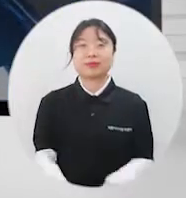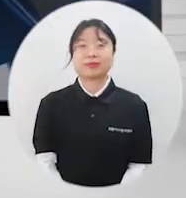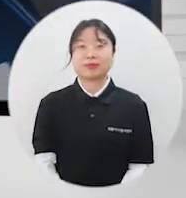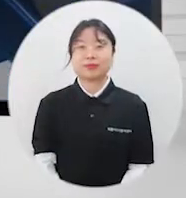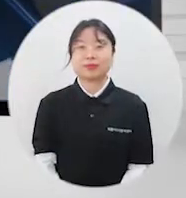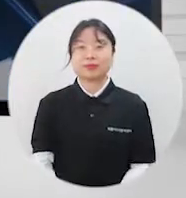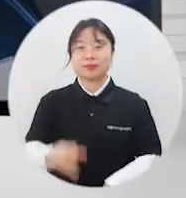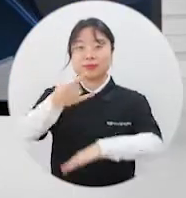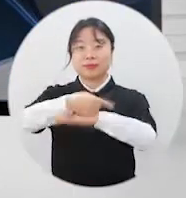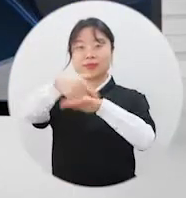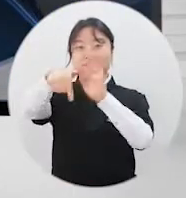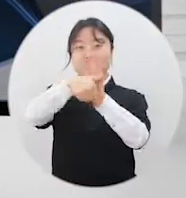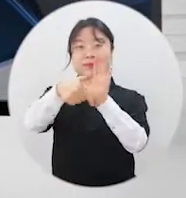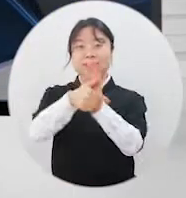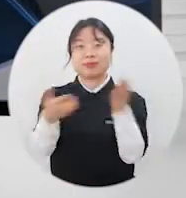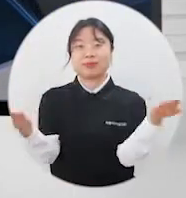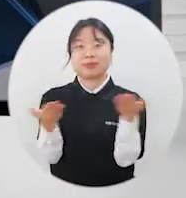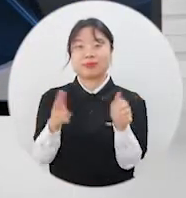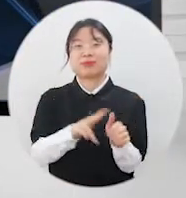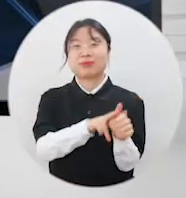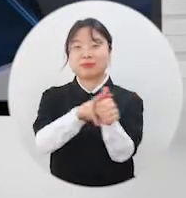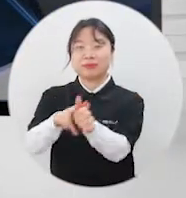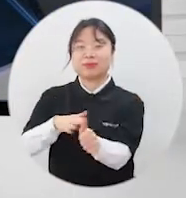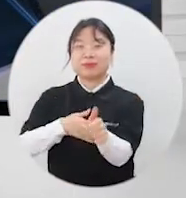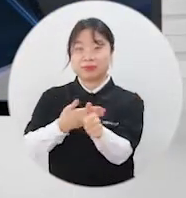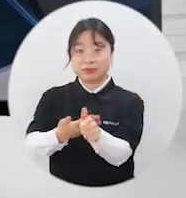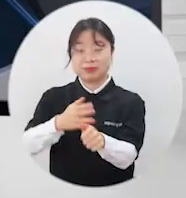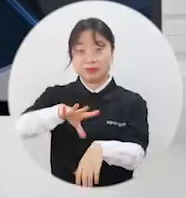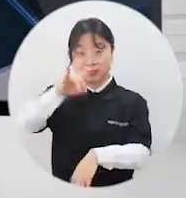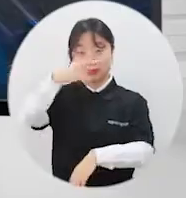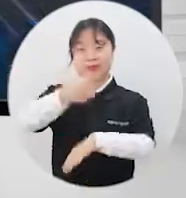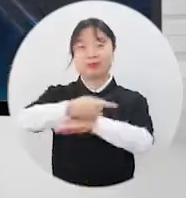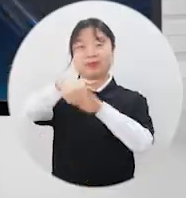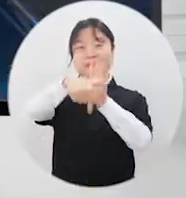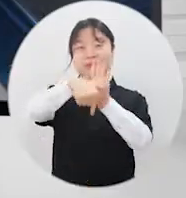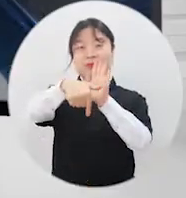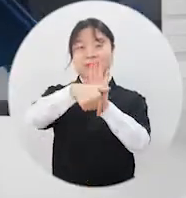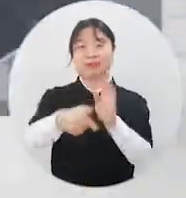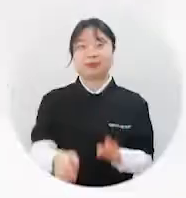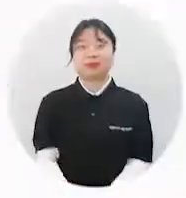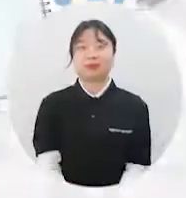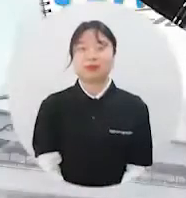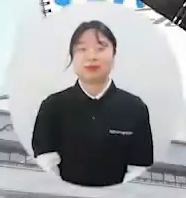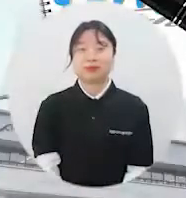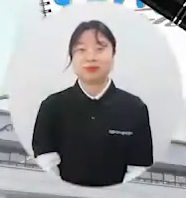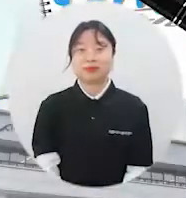이어서 의왕 게시판과 일자리 정보를 전해드립니다. 먼저 의왕 게시판입니다.